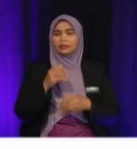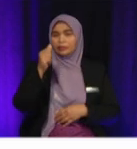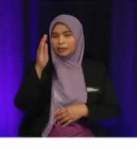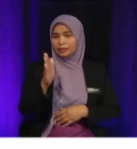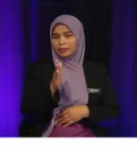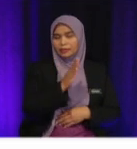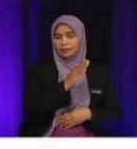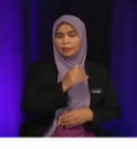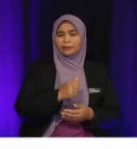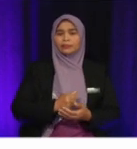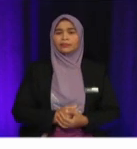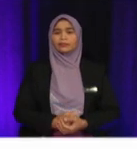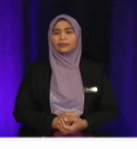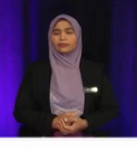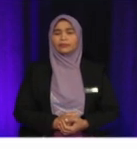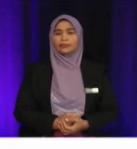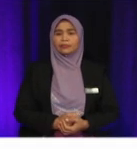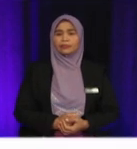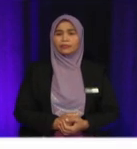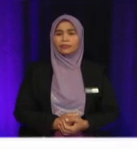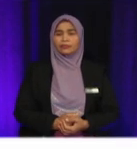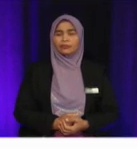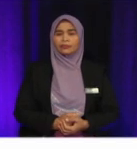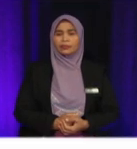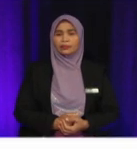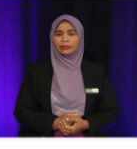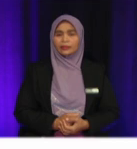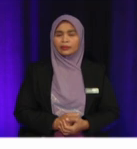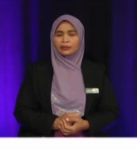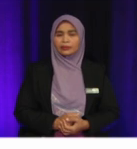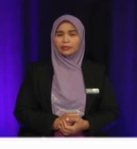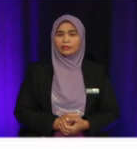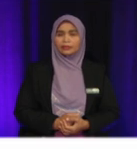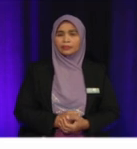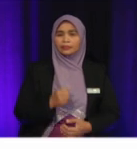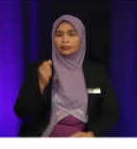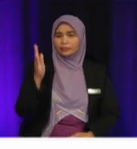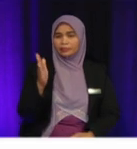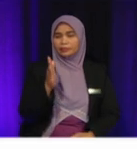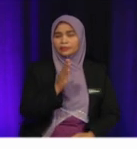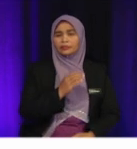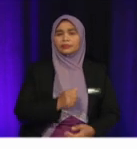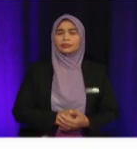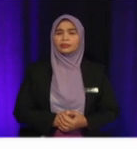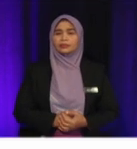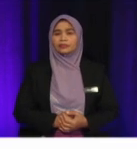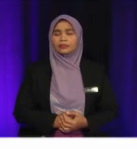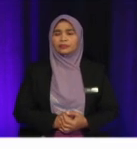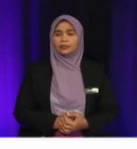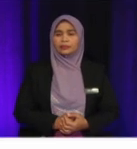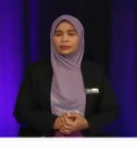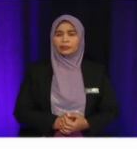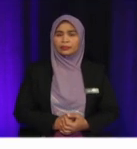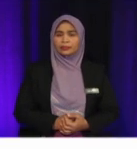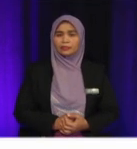damu imri'in muslim yashhadu an la ilaha illallah wa anni rasulullah illa